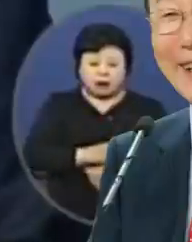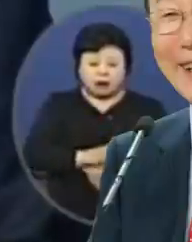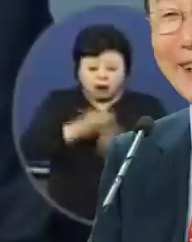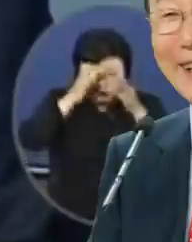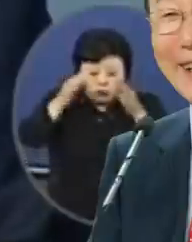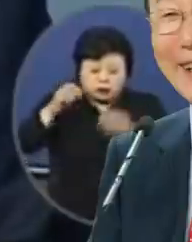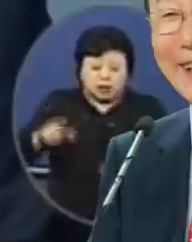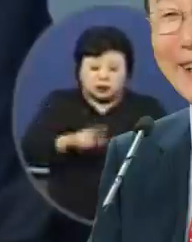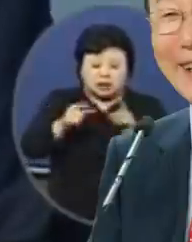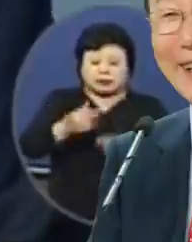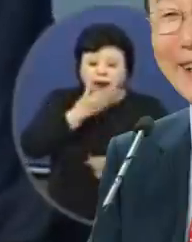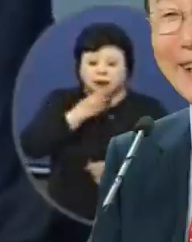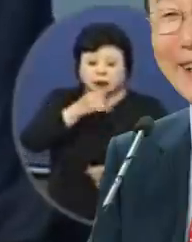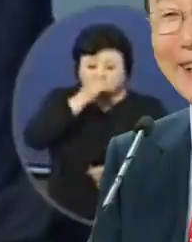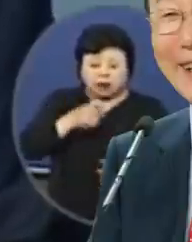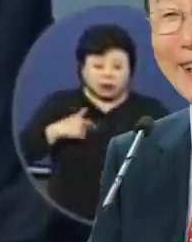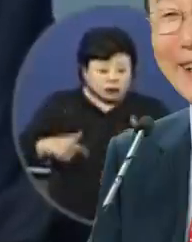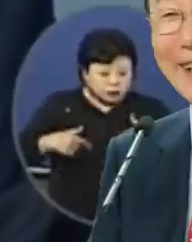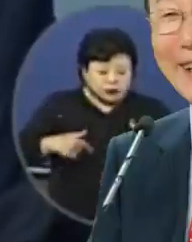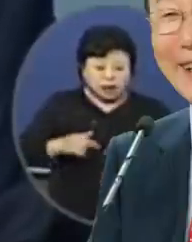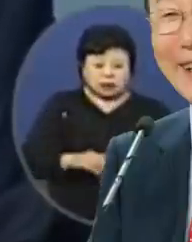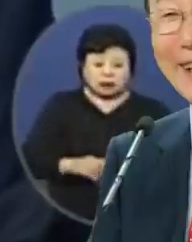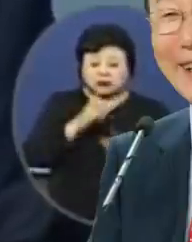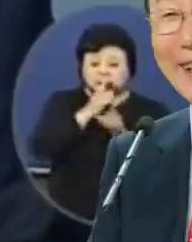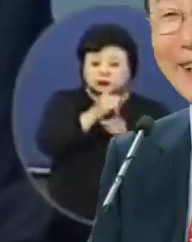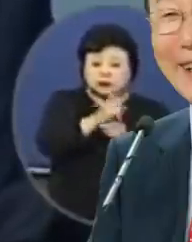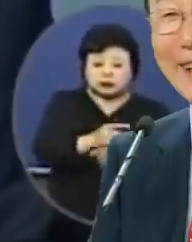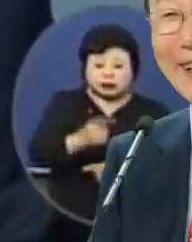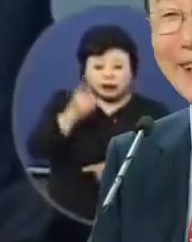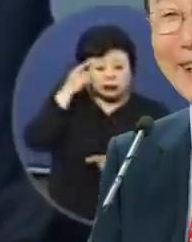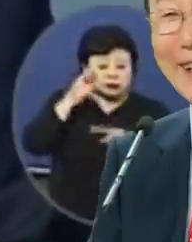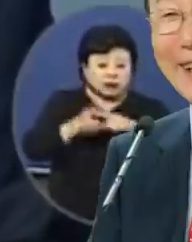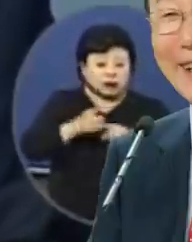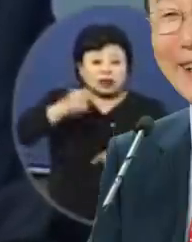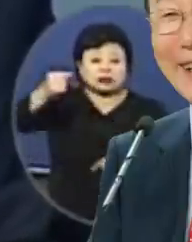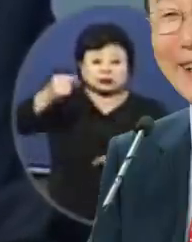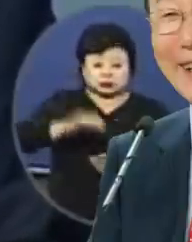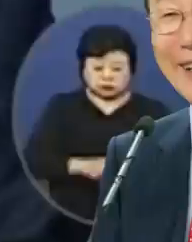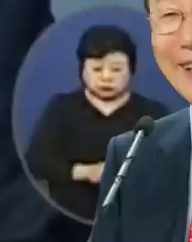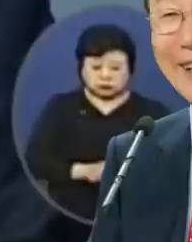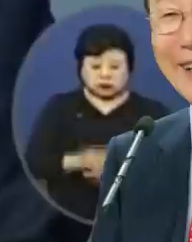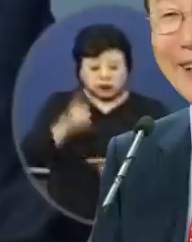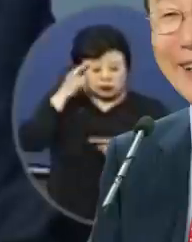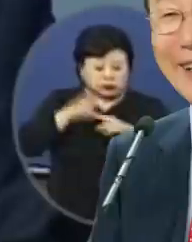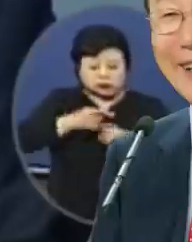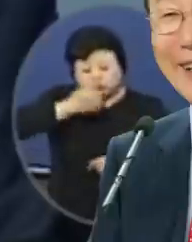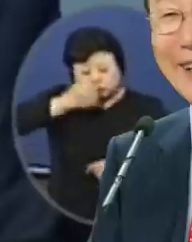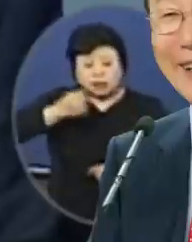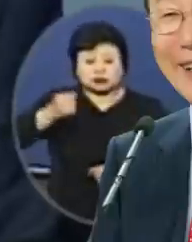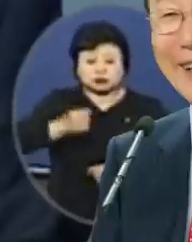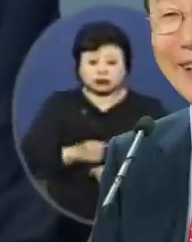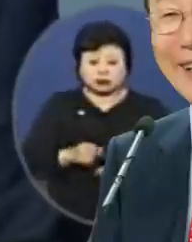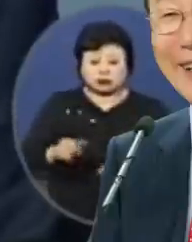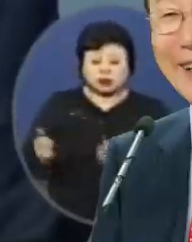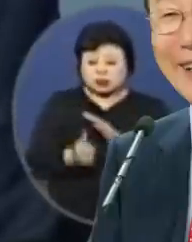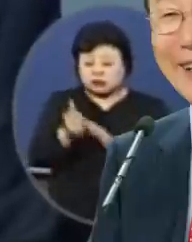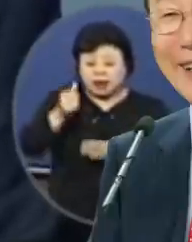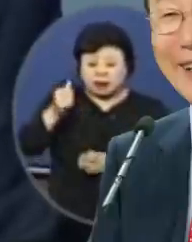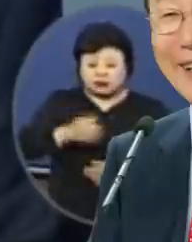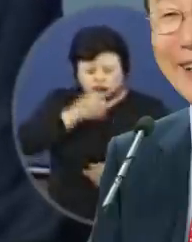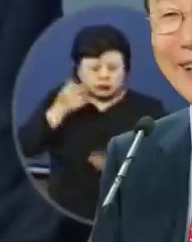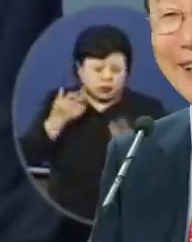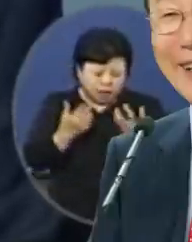산다, 행복하다, 기쁘다, 승리한다, 긍정적인 생각이 나오고 긍정적인 꿈을 꾸어 희망찬 꿈이